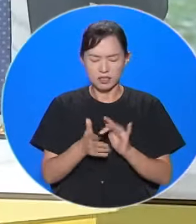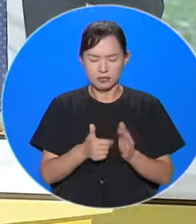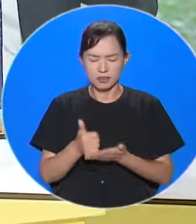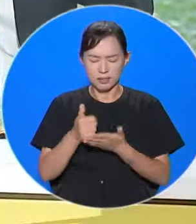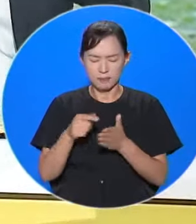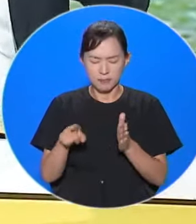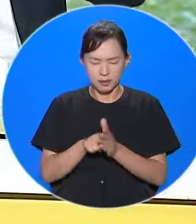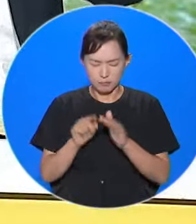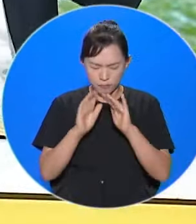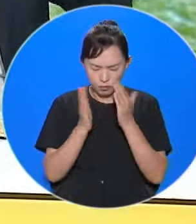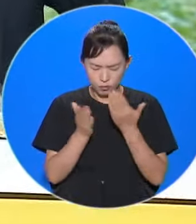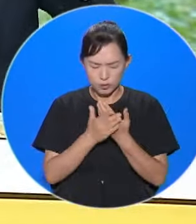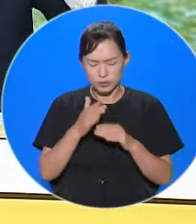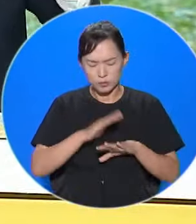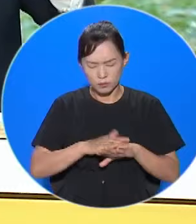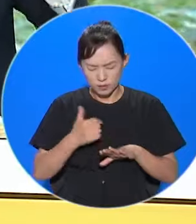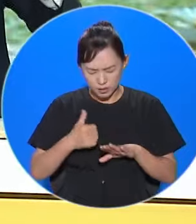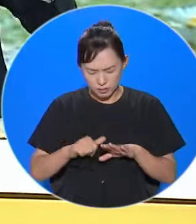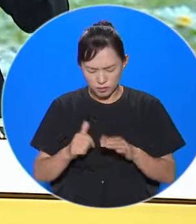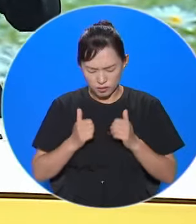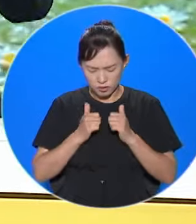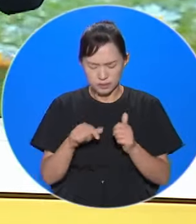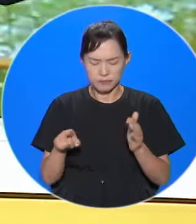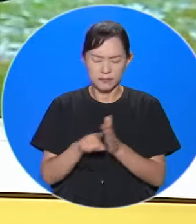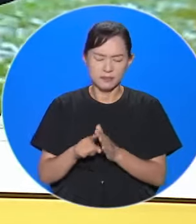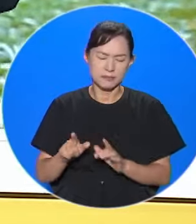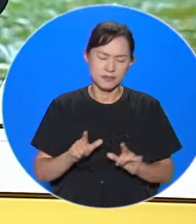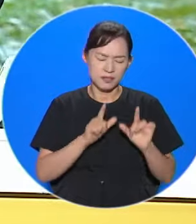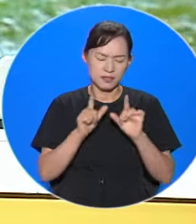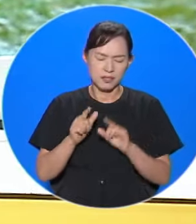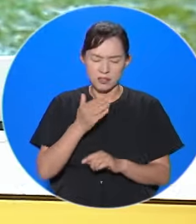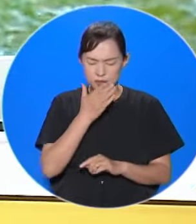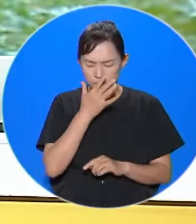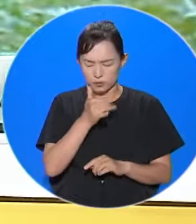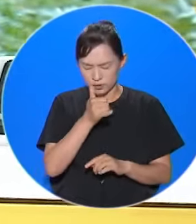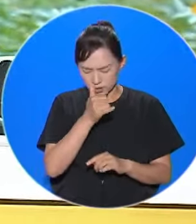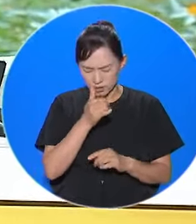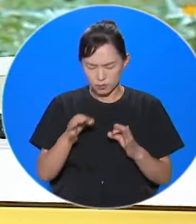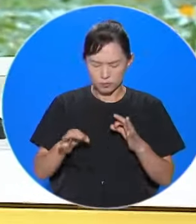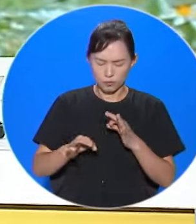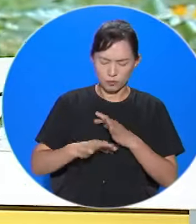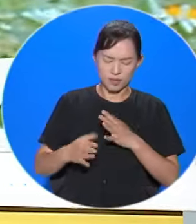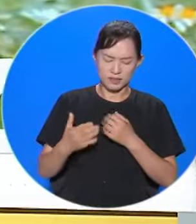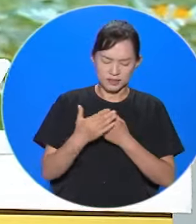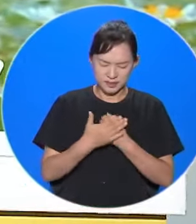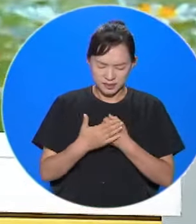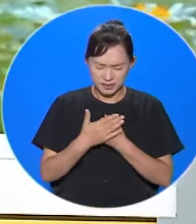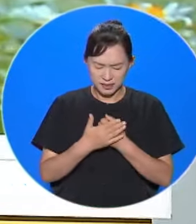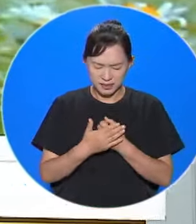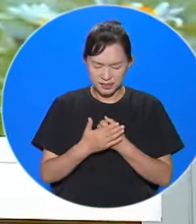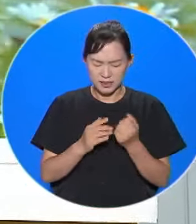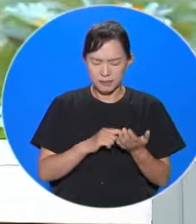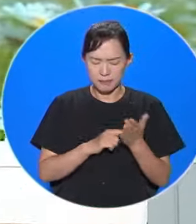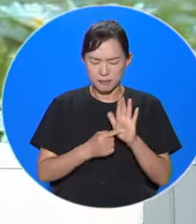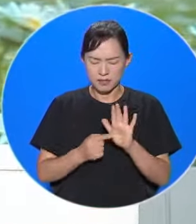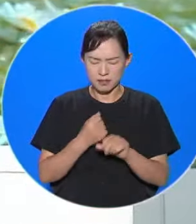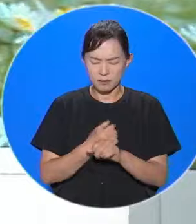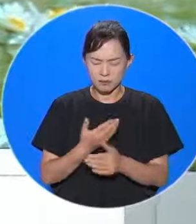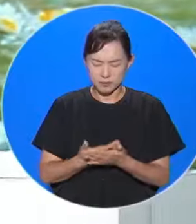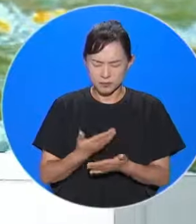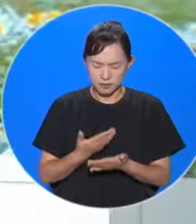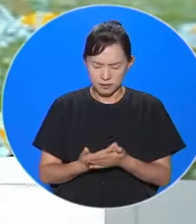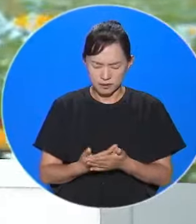모든 손자들도 하나님 열심히 믿음 생활하는 하나님 놀라운 은혜 역사가 나타나게 하여 주시옵소서. 하나님,